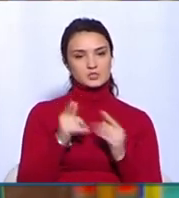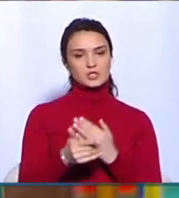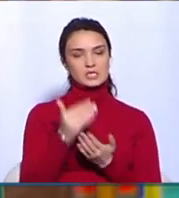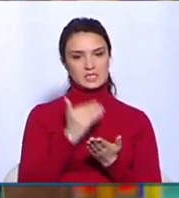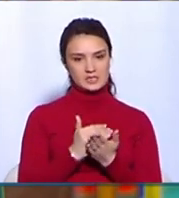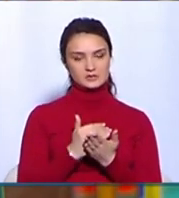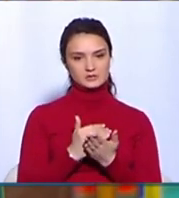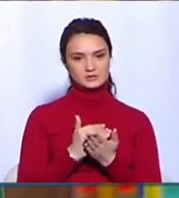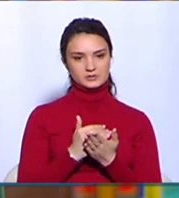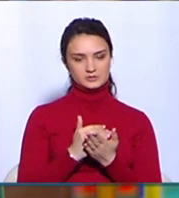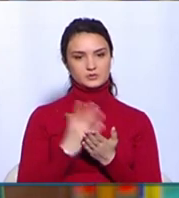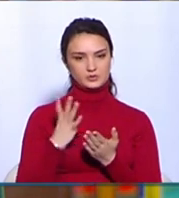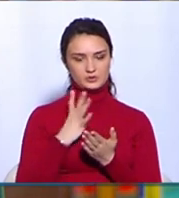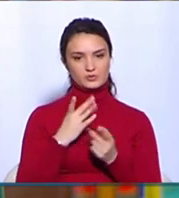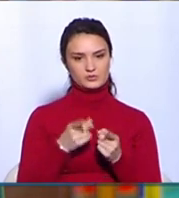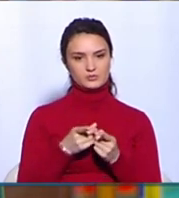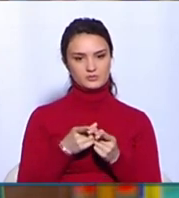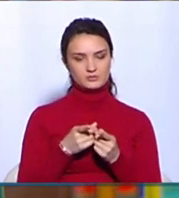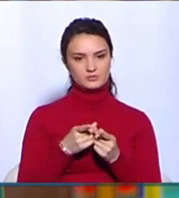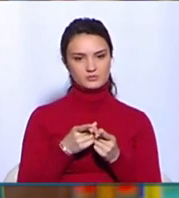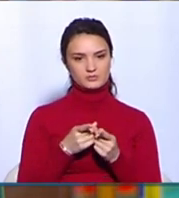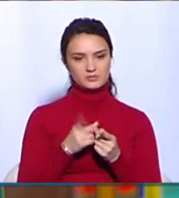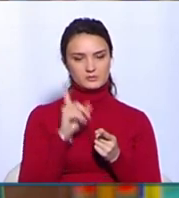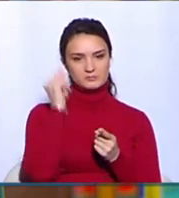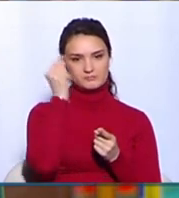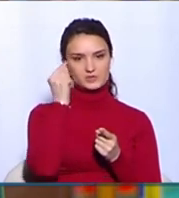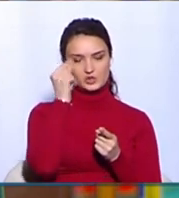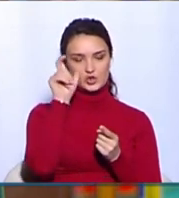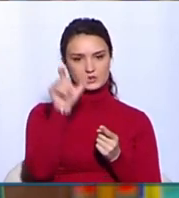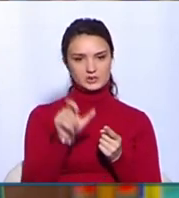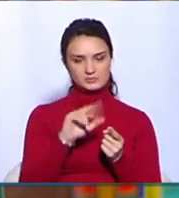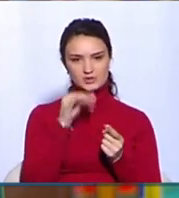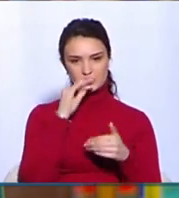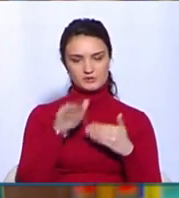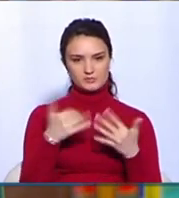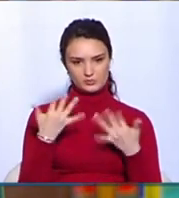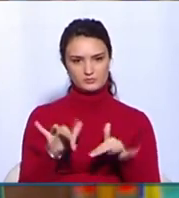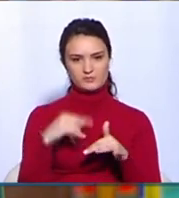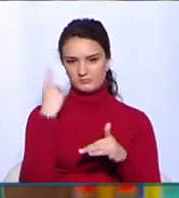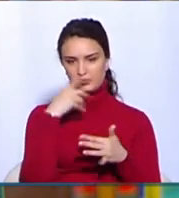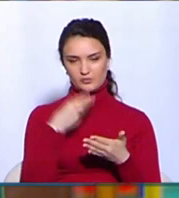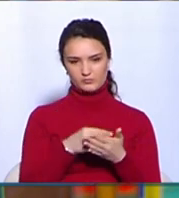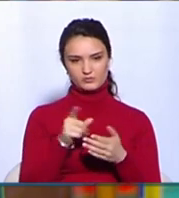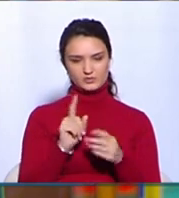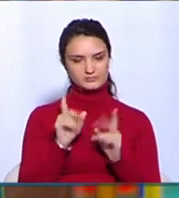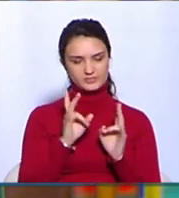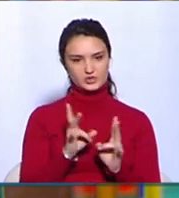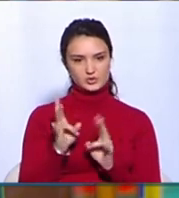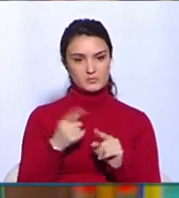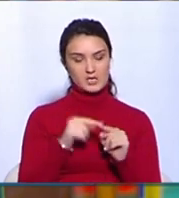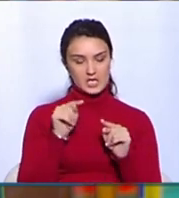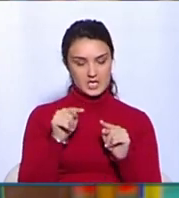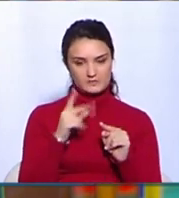შედეგად ჩამოყალიბდეს გარკვეული ფსიქოტიპი და შემდეგ უკვე პიროვნული აშლილობაც.